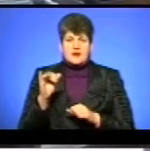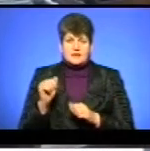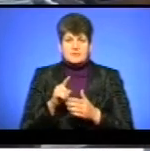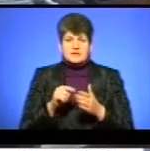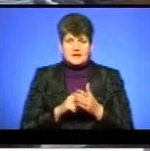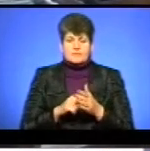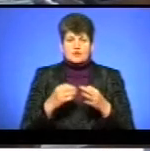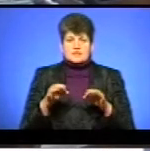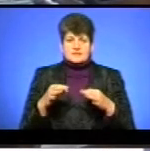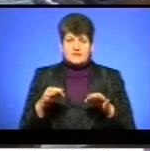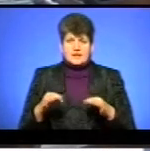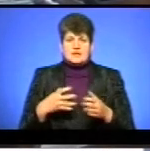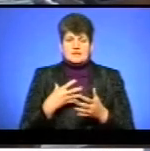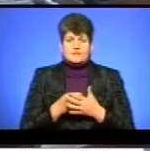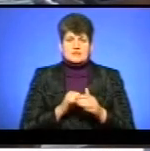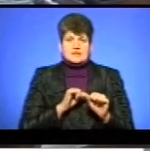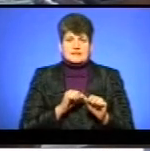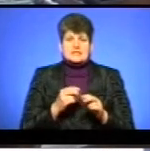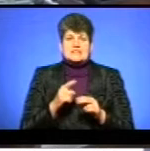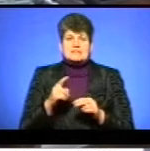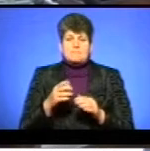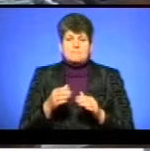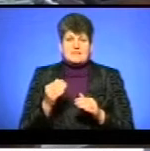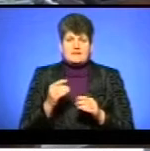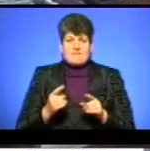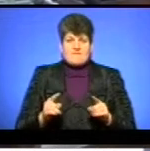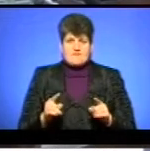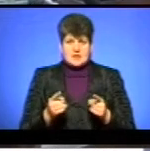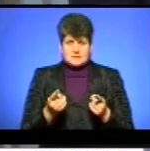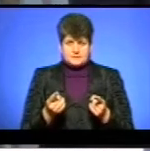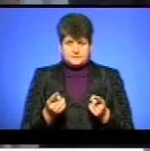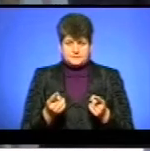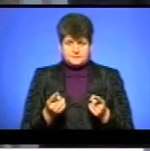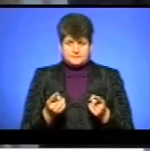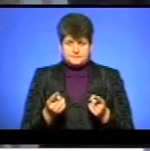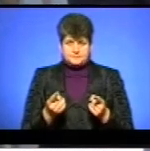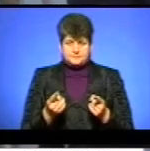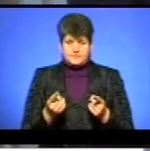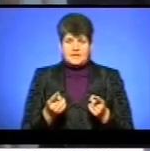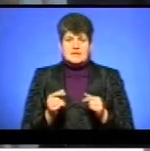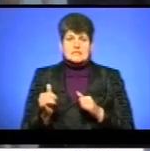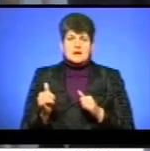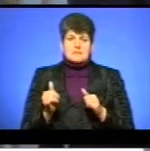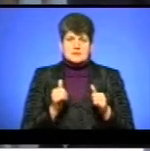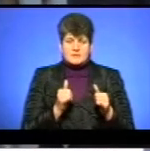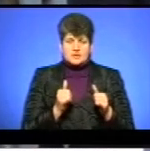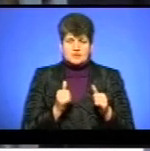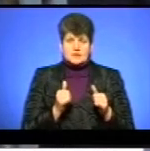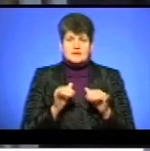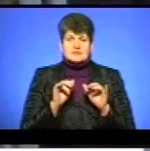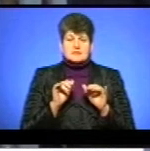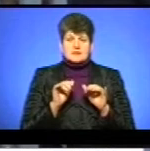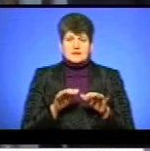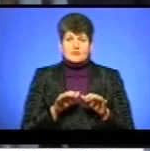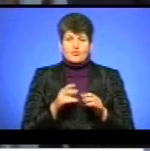свого підзахисного з-під варти та про зміну запобіжного заходу. Забезпечити запобіжний захід у